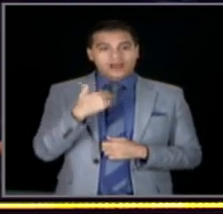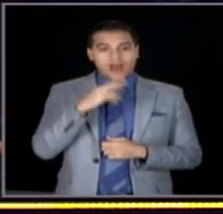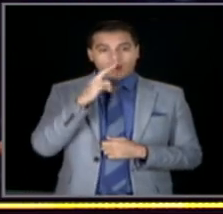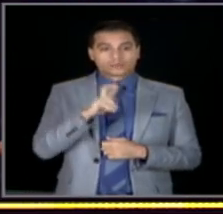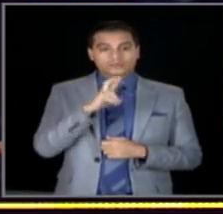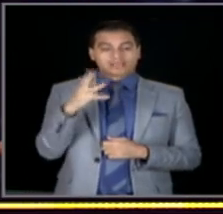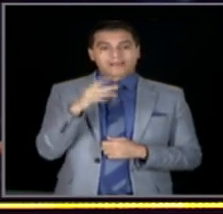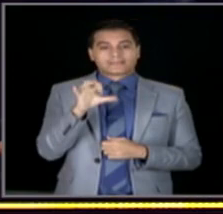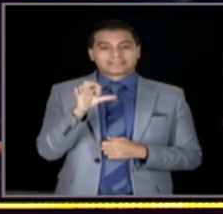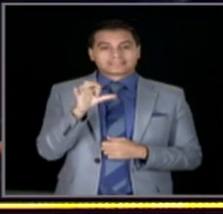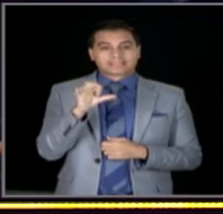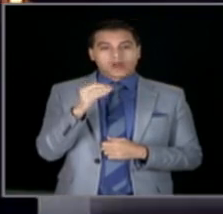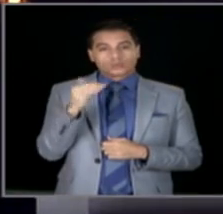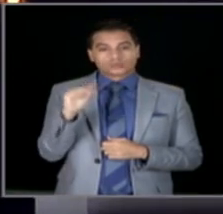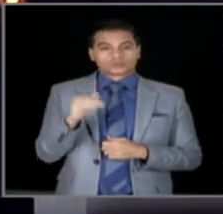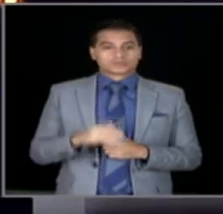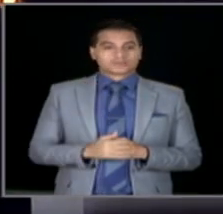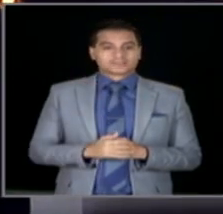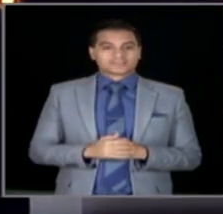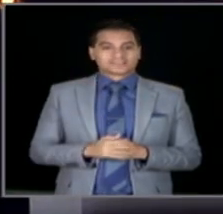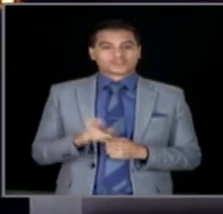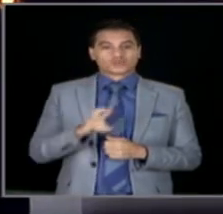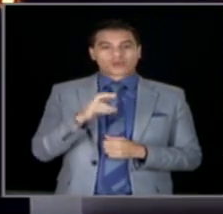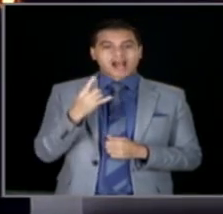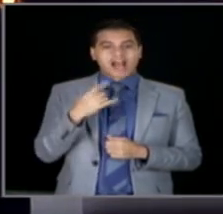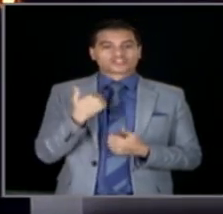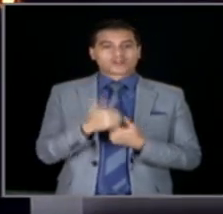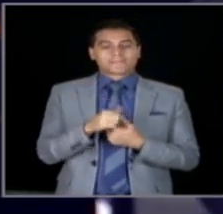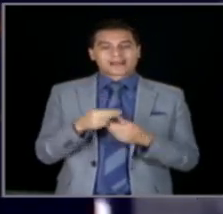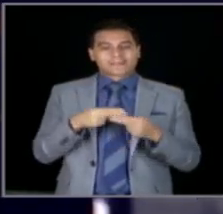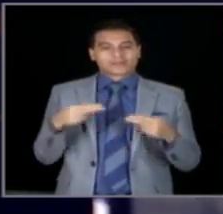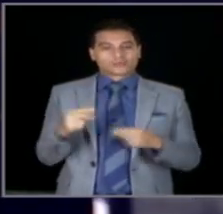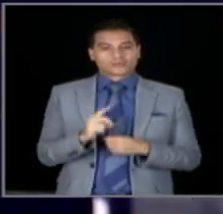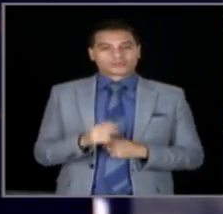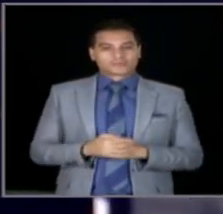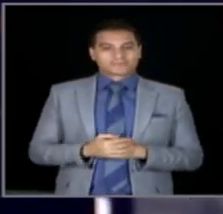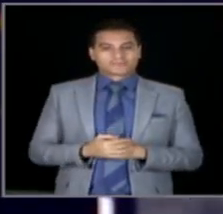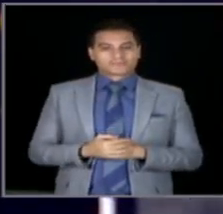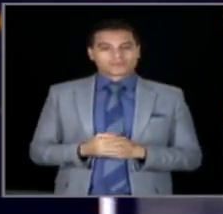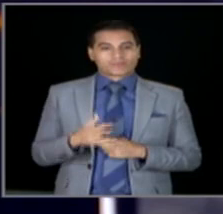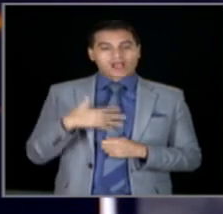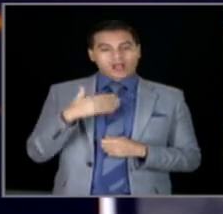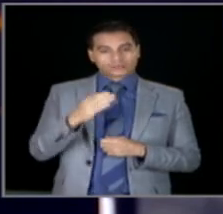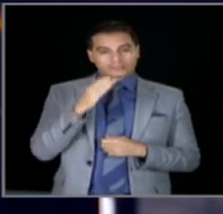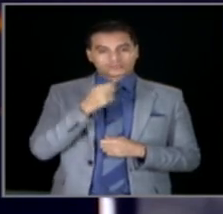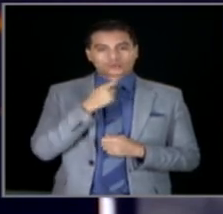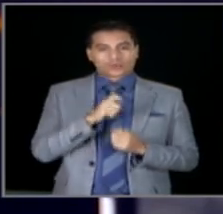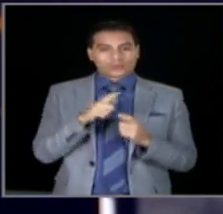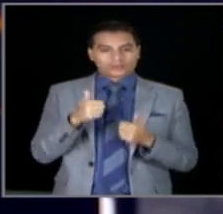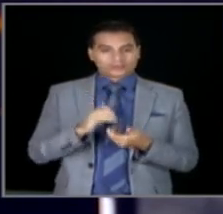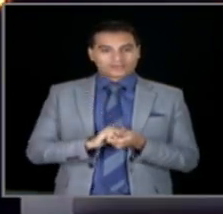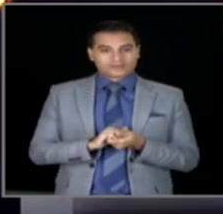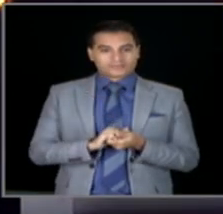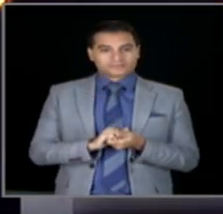قلت 9 أسئلة ونص. السؤال العاشر ملحقتش أقوله. عايز الإجابات بصوت واضح، اتفقنا؟ إن شاء